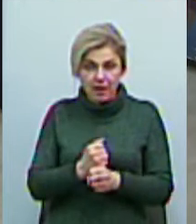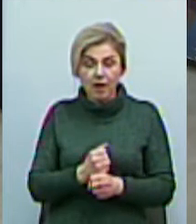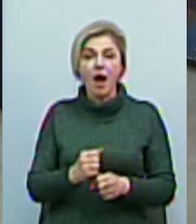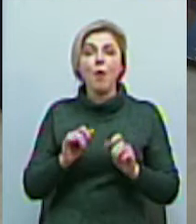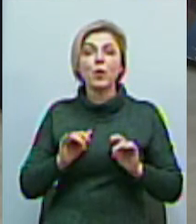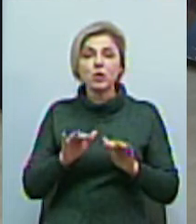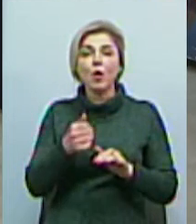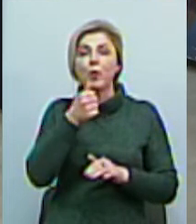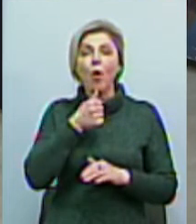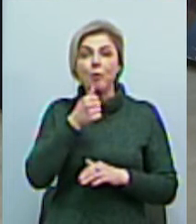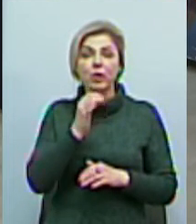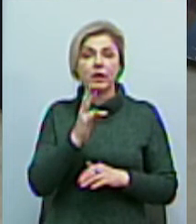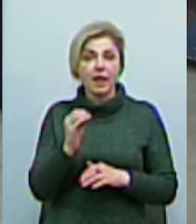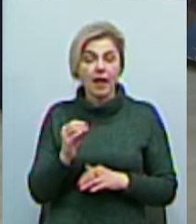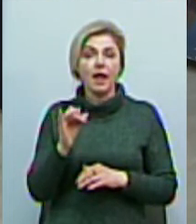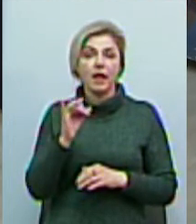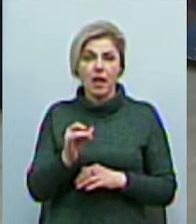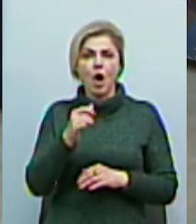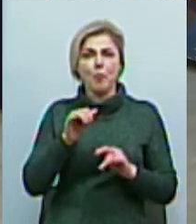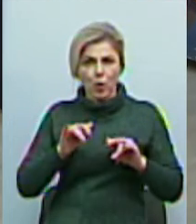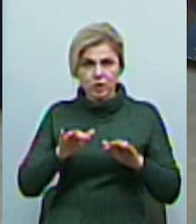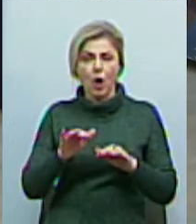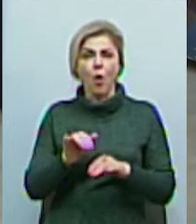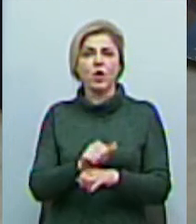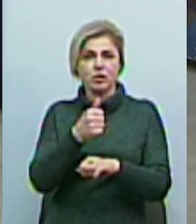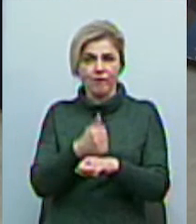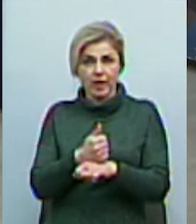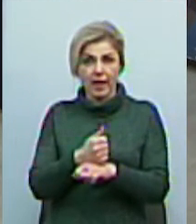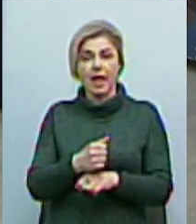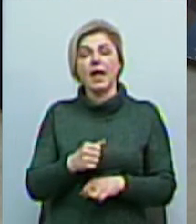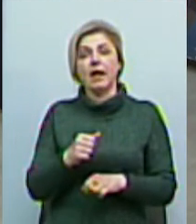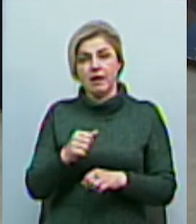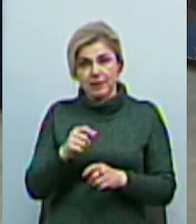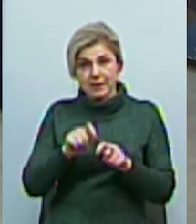Процедура пробного тестування і процедура основної сесії проходить